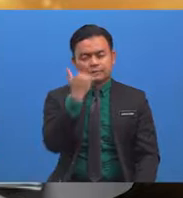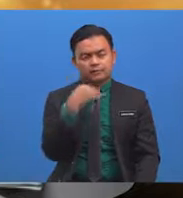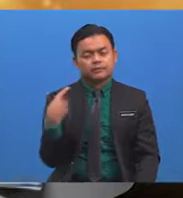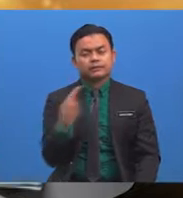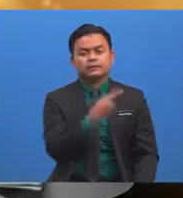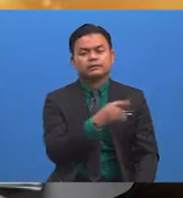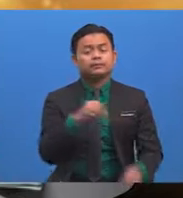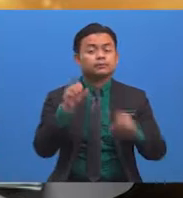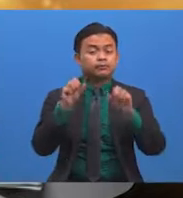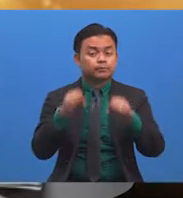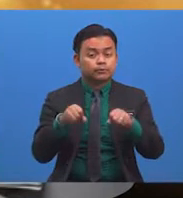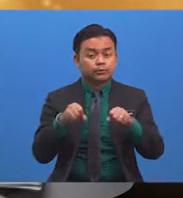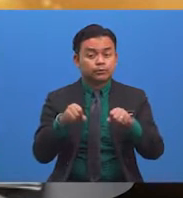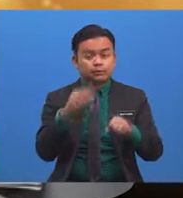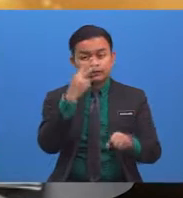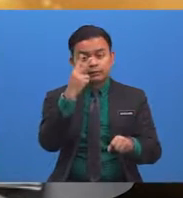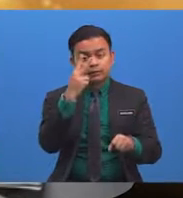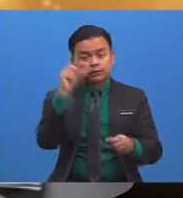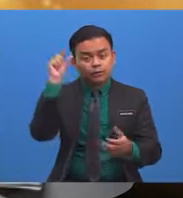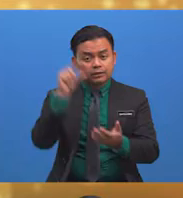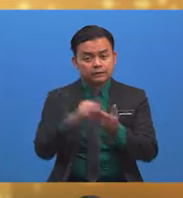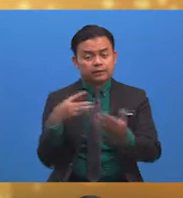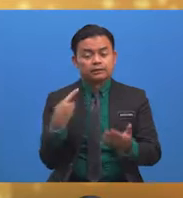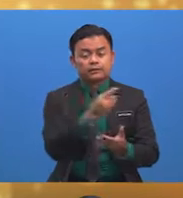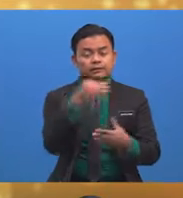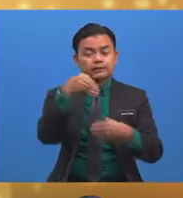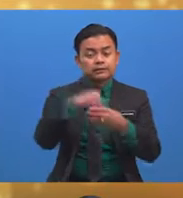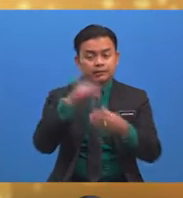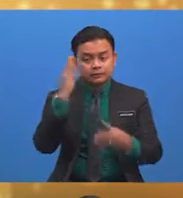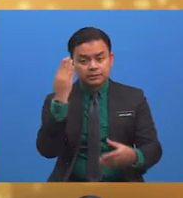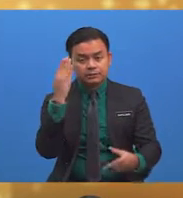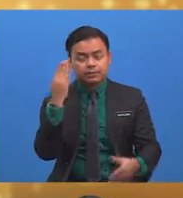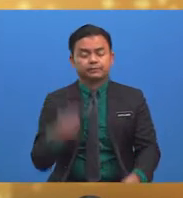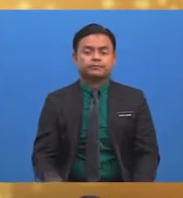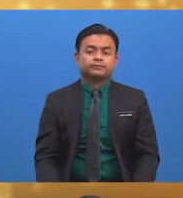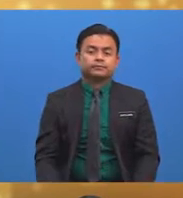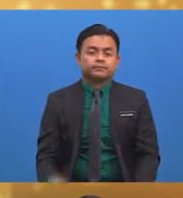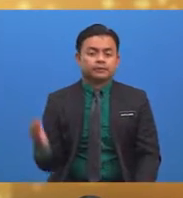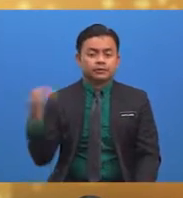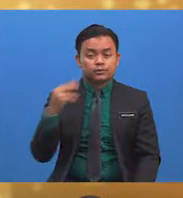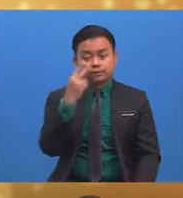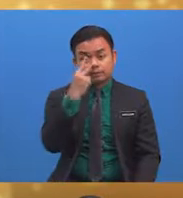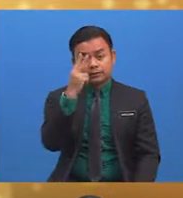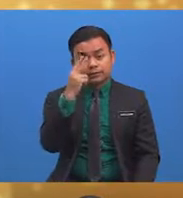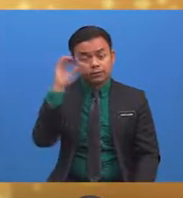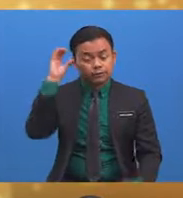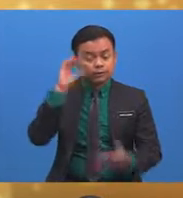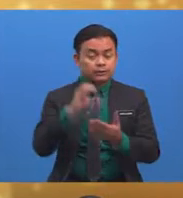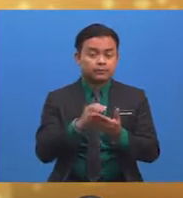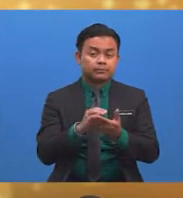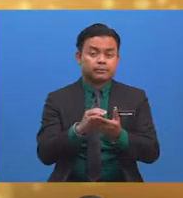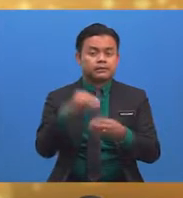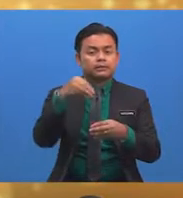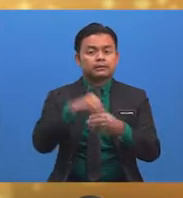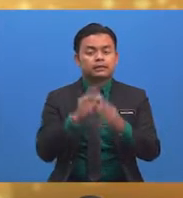lihat image di dalam cermin? Jom kita teliti gambar yang terdapat dalam buku teks